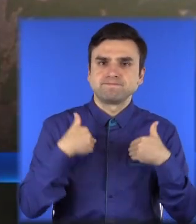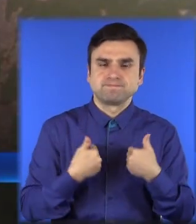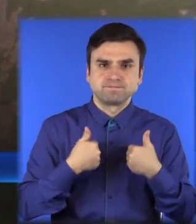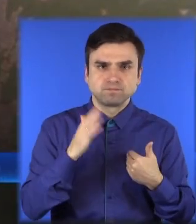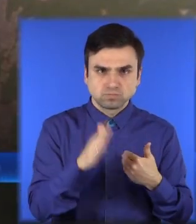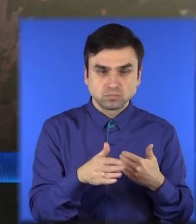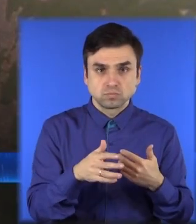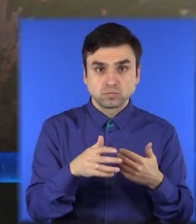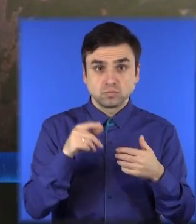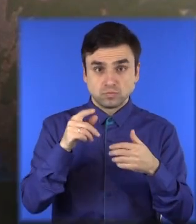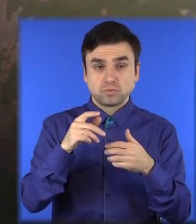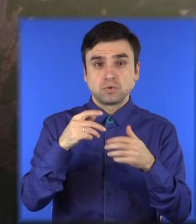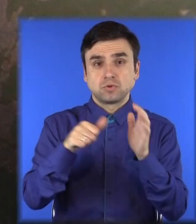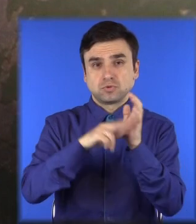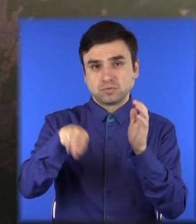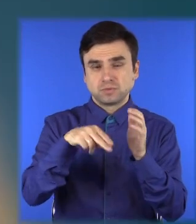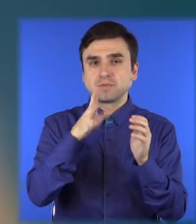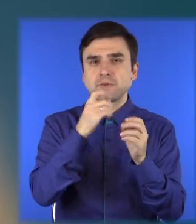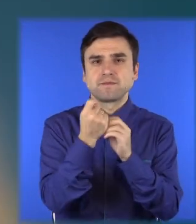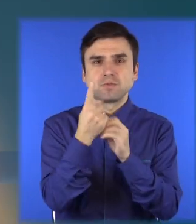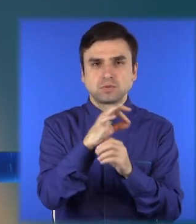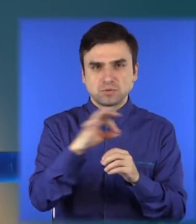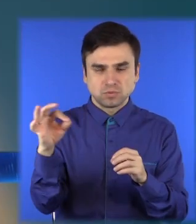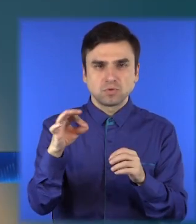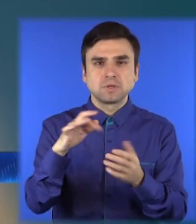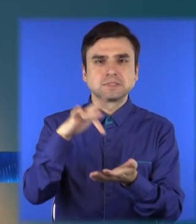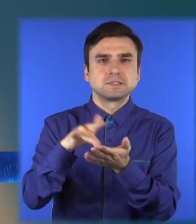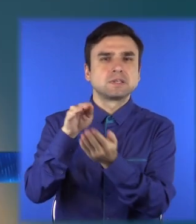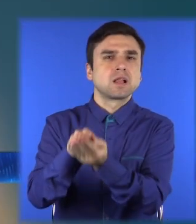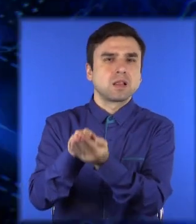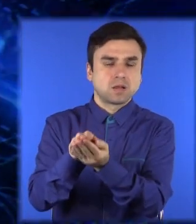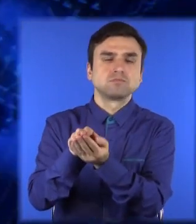годині. Поховають бійця на Алеї Слави Центрального